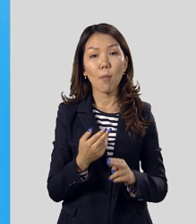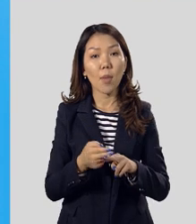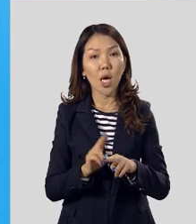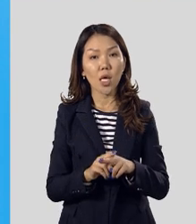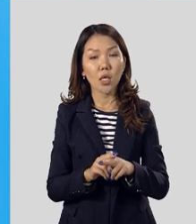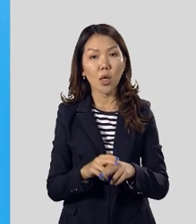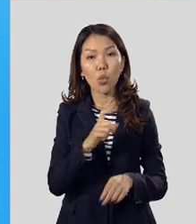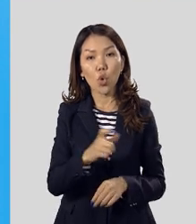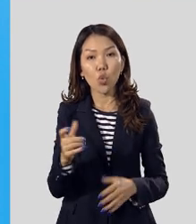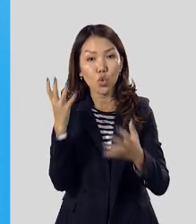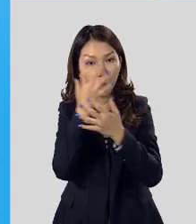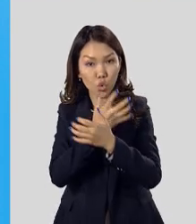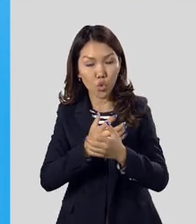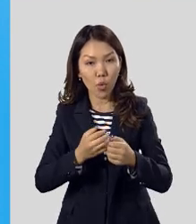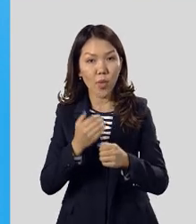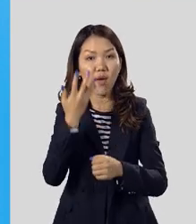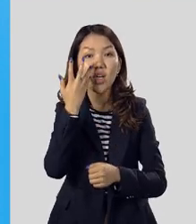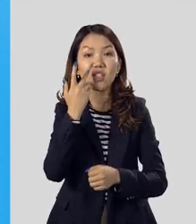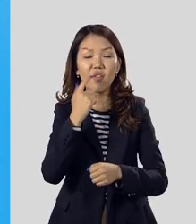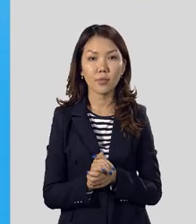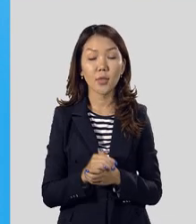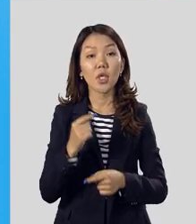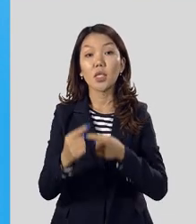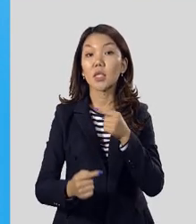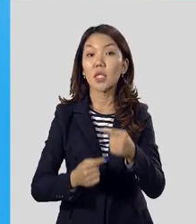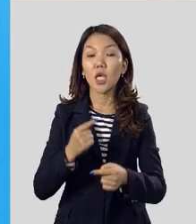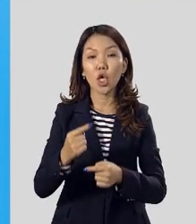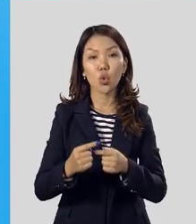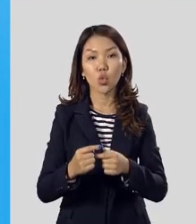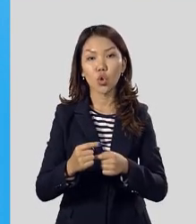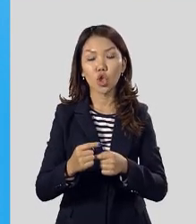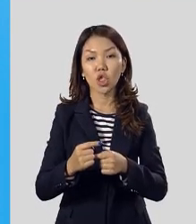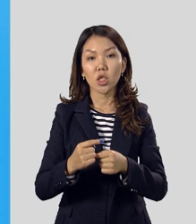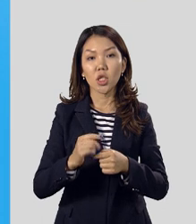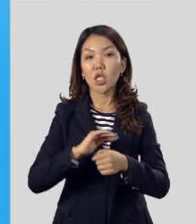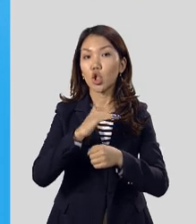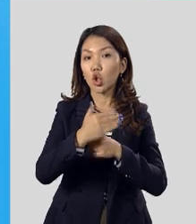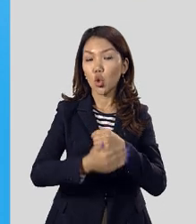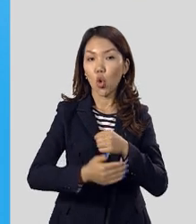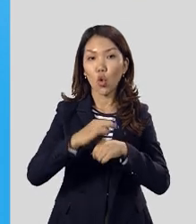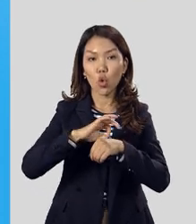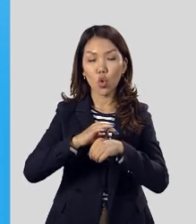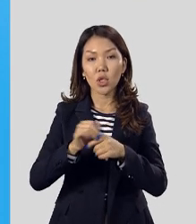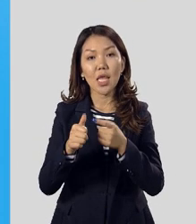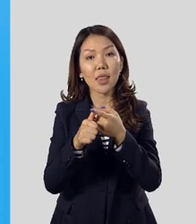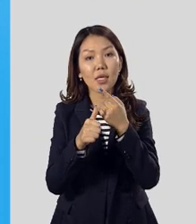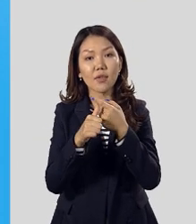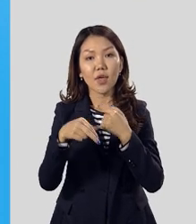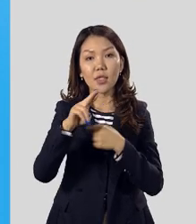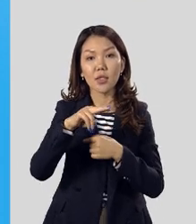защищены от воздействия солнечных лучей. Следующий слой кожи называется дерма.